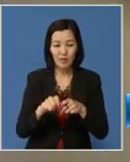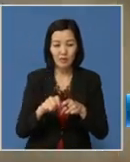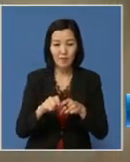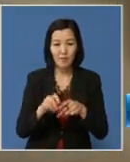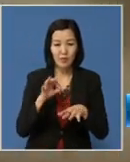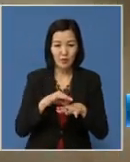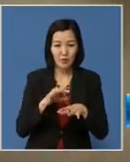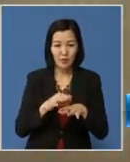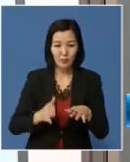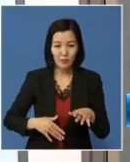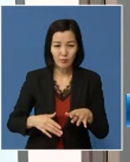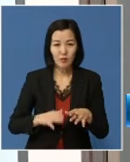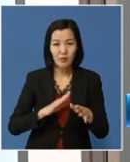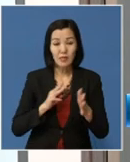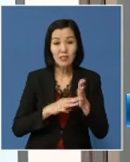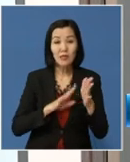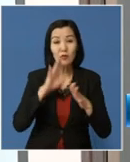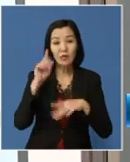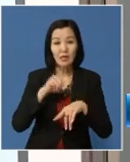күні таң сағат 5-те босандым.